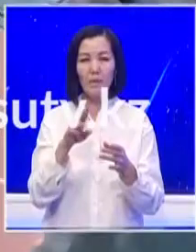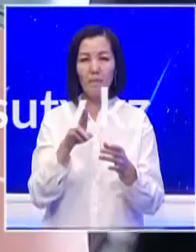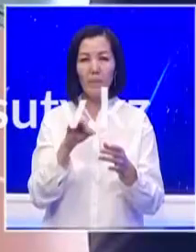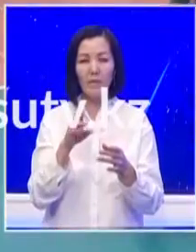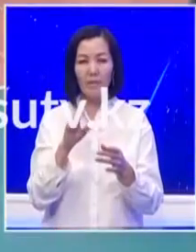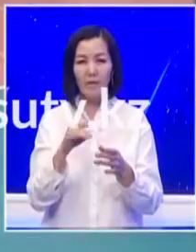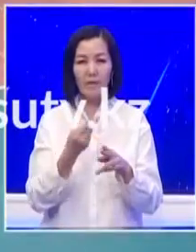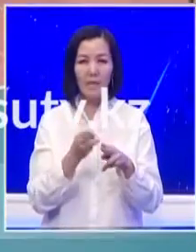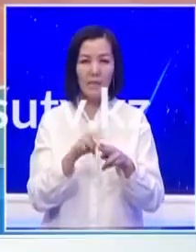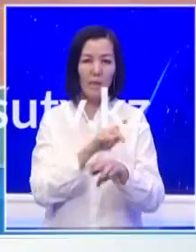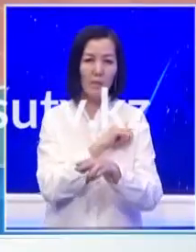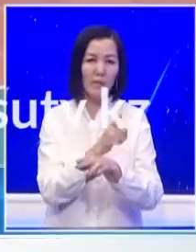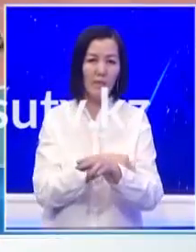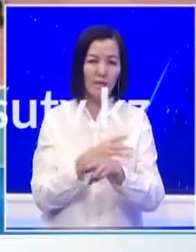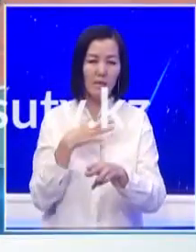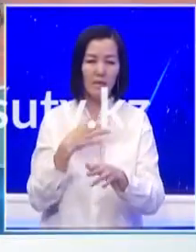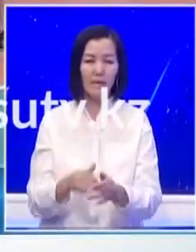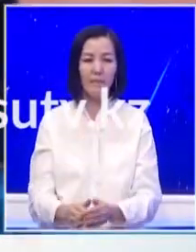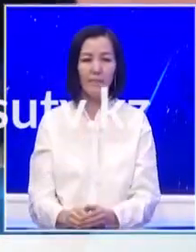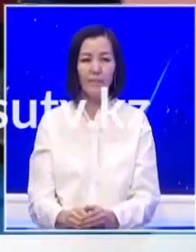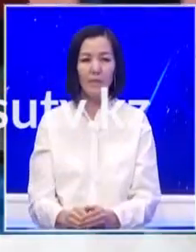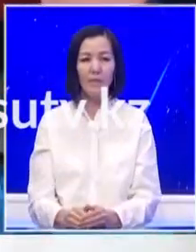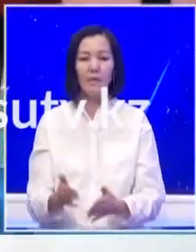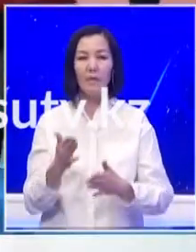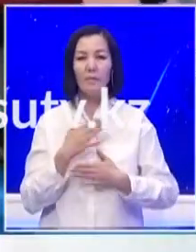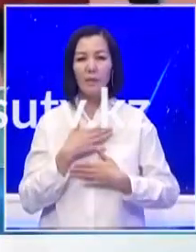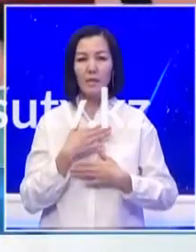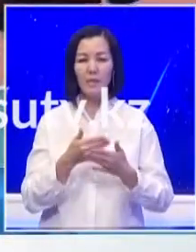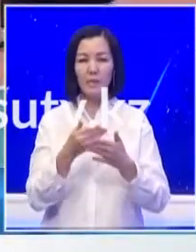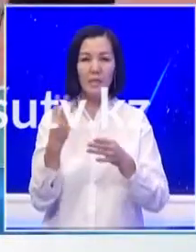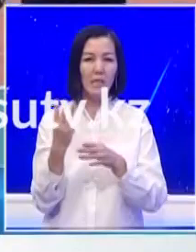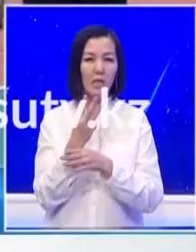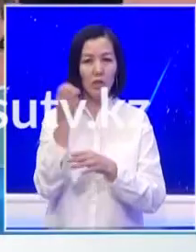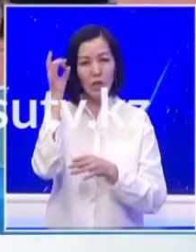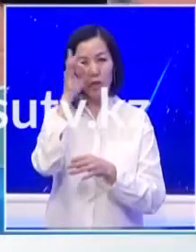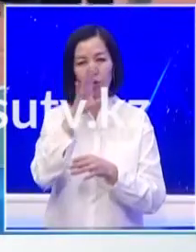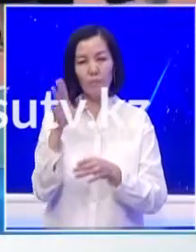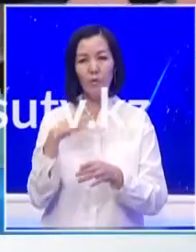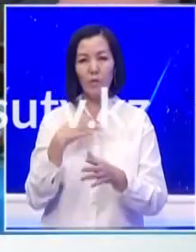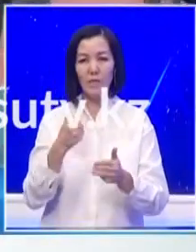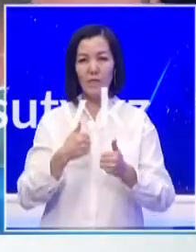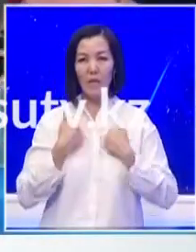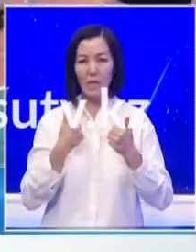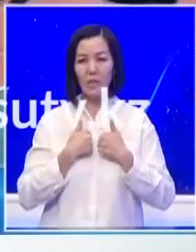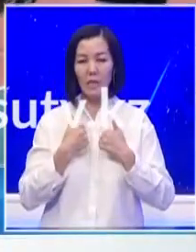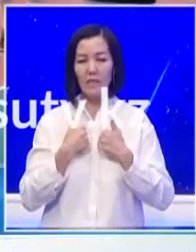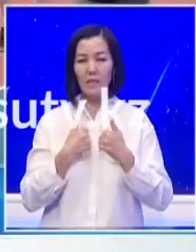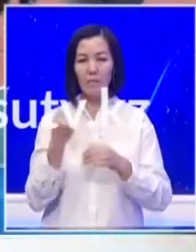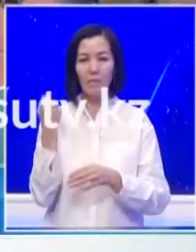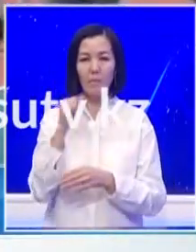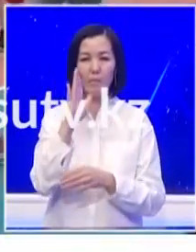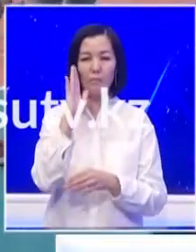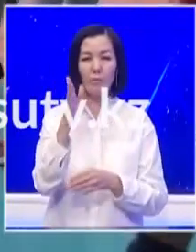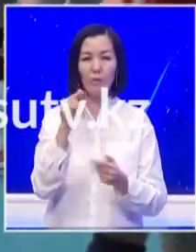самый сильный. Мы становились чемпионами трижды, и в этот раз будем сражаться до конца, до победного. Ну